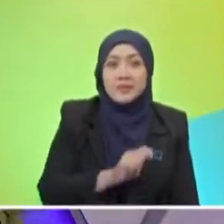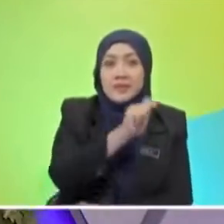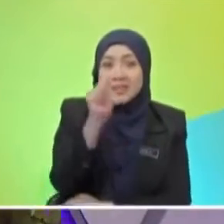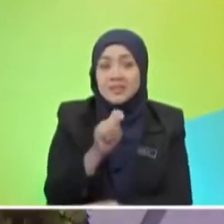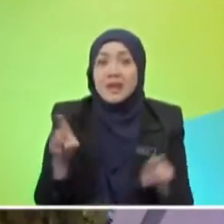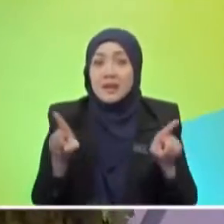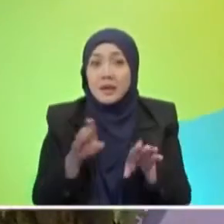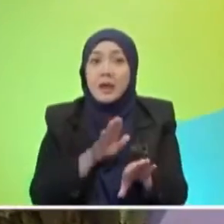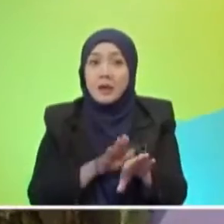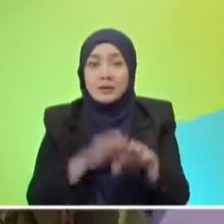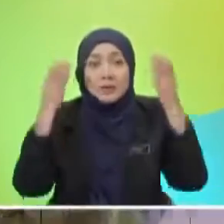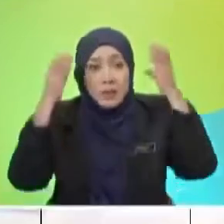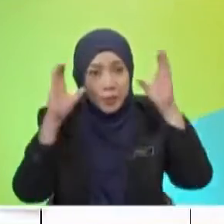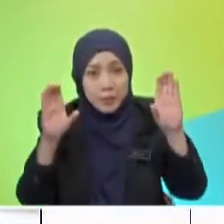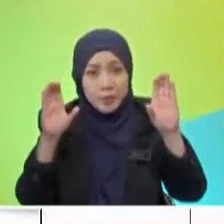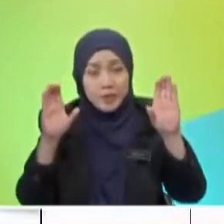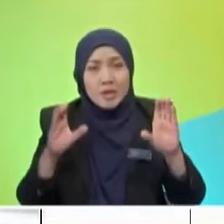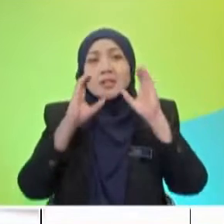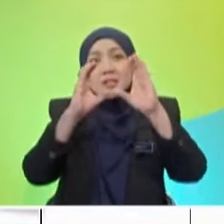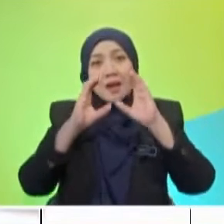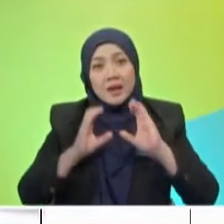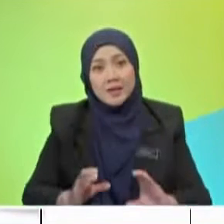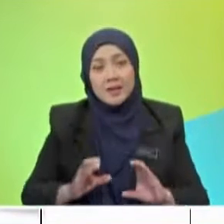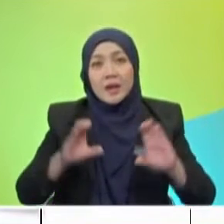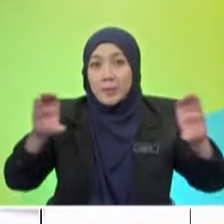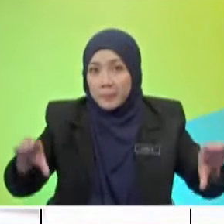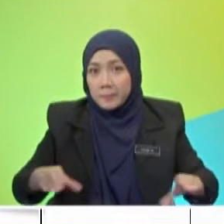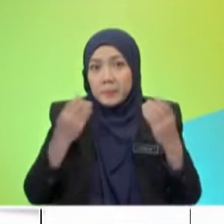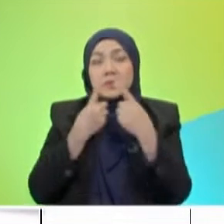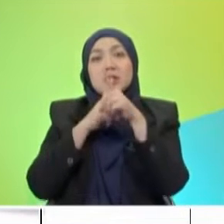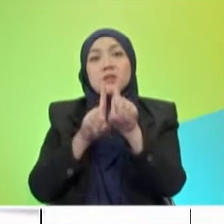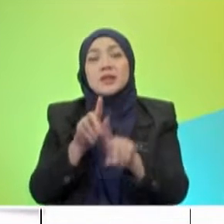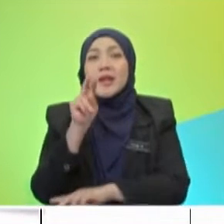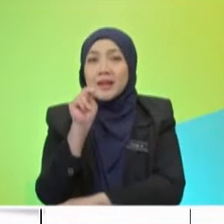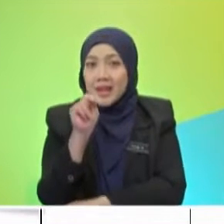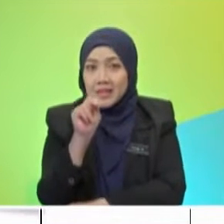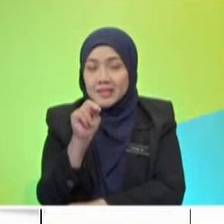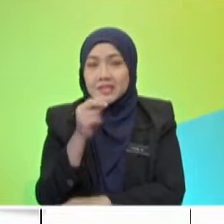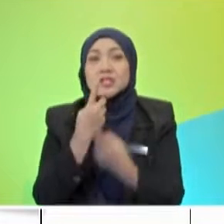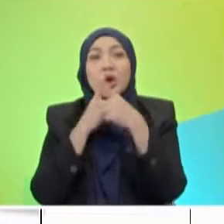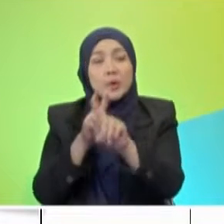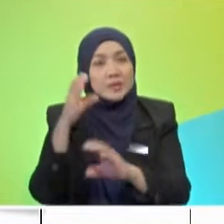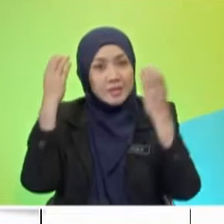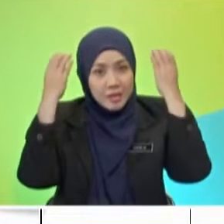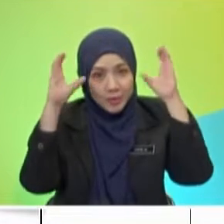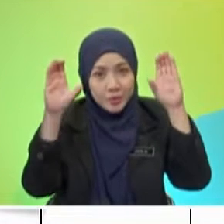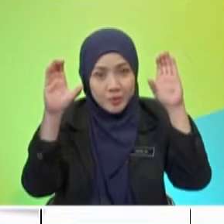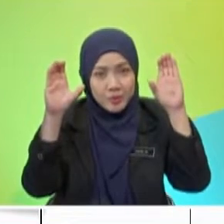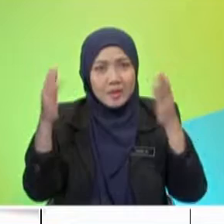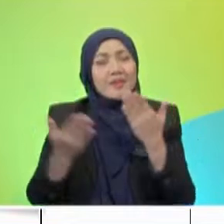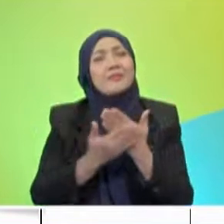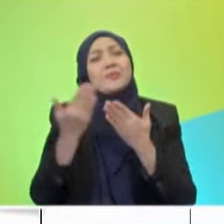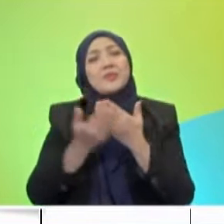Tanya pada cikgu cara bina jawapan, nanti jawab cikgu